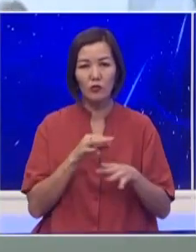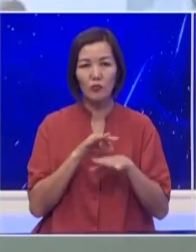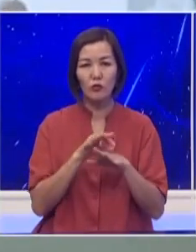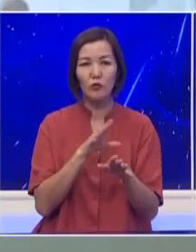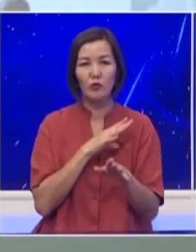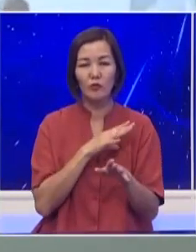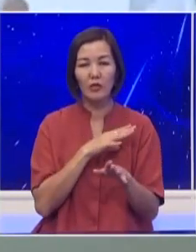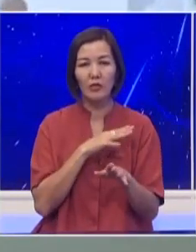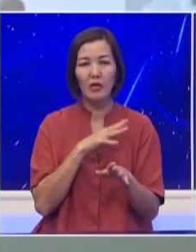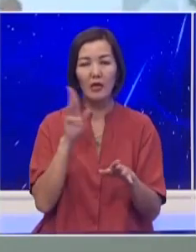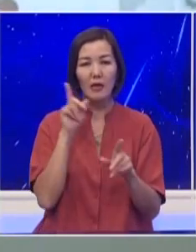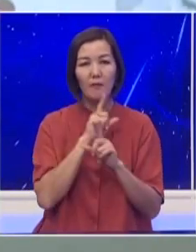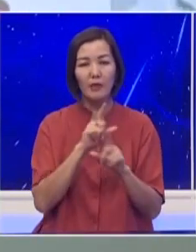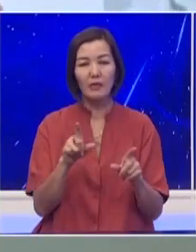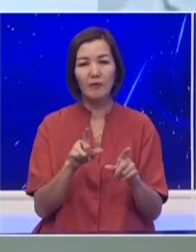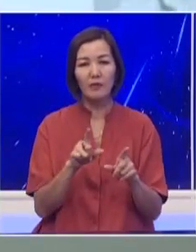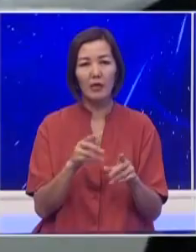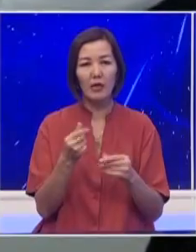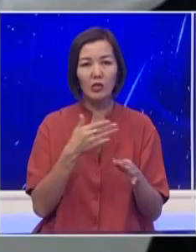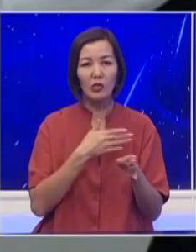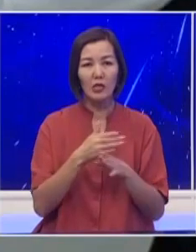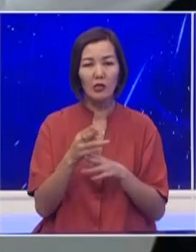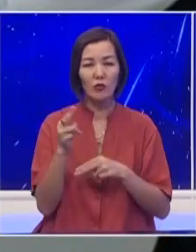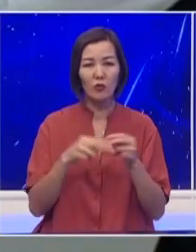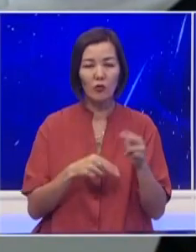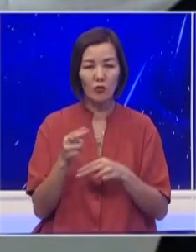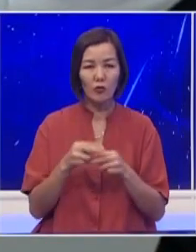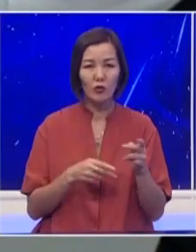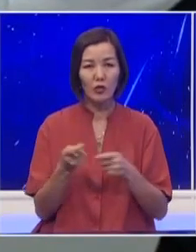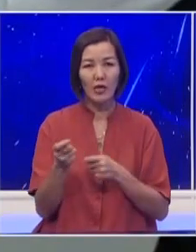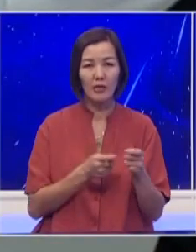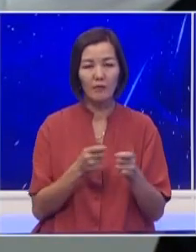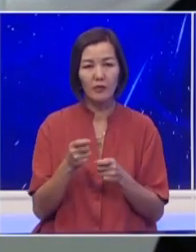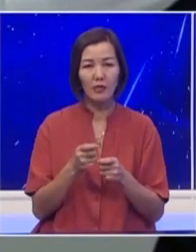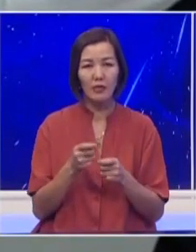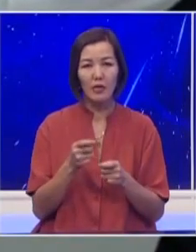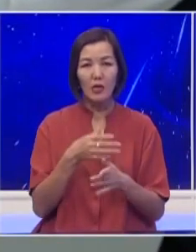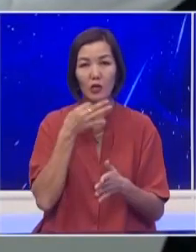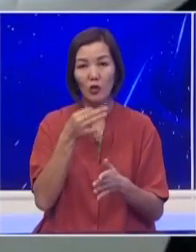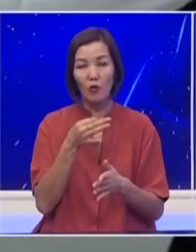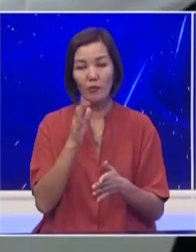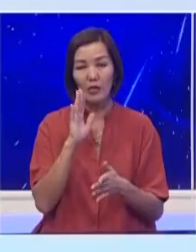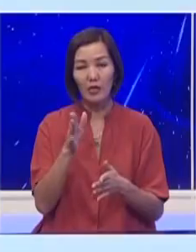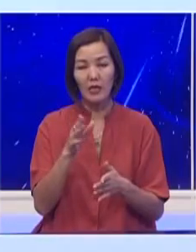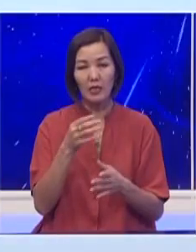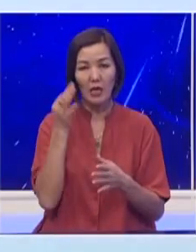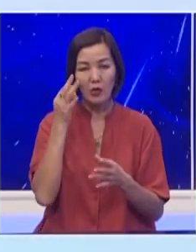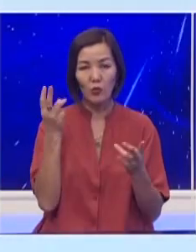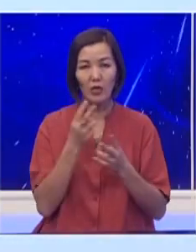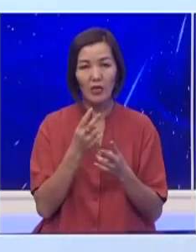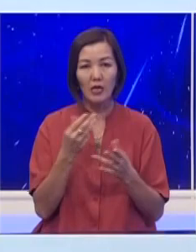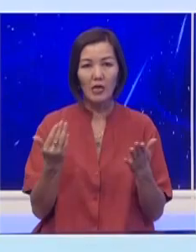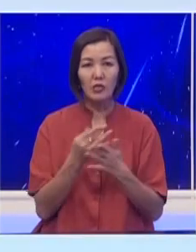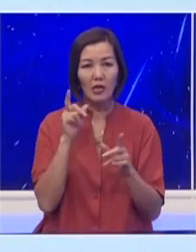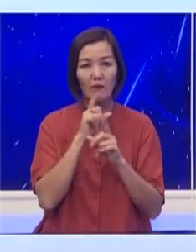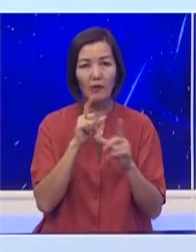жүргізіліп жатыр. Мектептерді қаржыландыру және оның құрылысын заңды түрде әкімдердің құзырында екенін еске сала кетейік. Жаңа мектептің басым